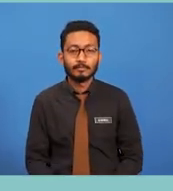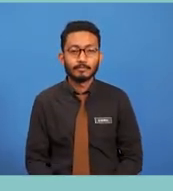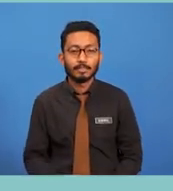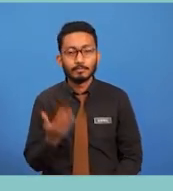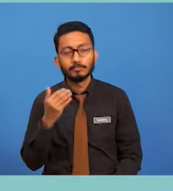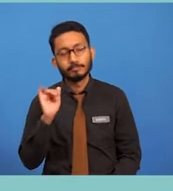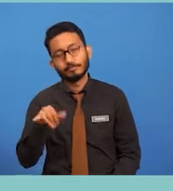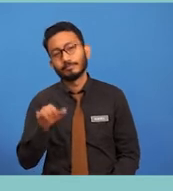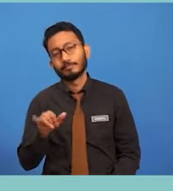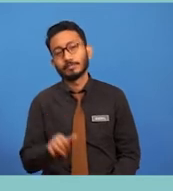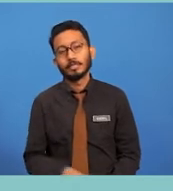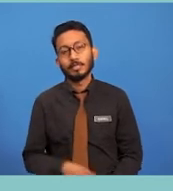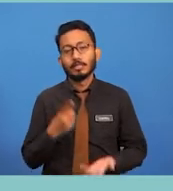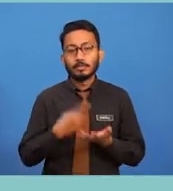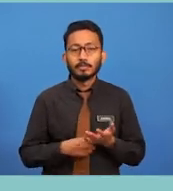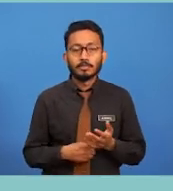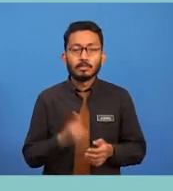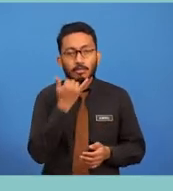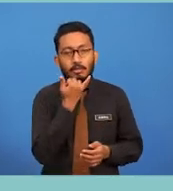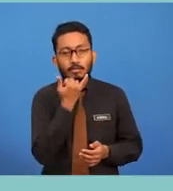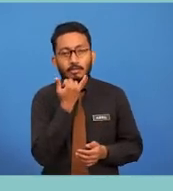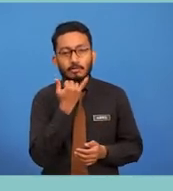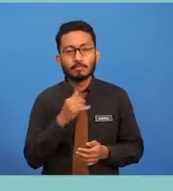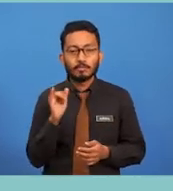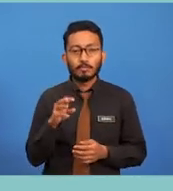Mengapa ya? Apa kesilapan yang Mino dah lakukan?